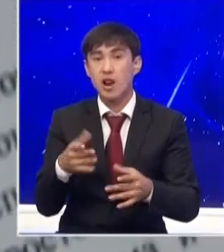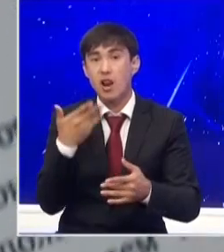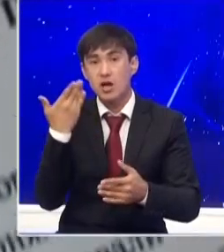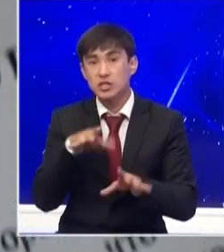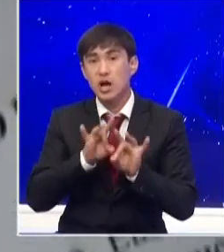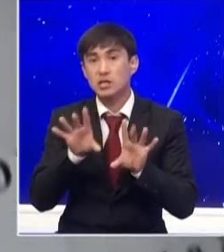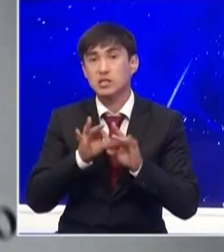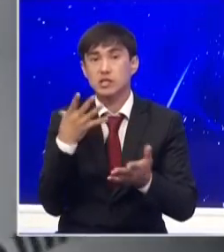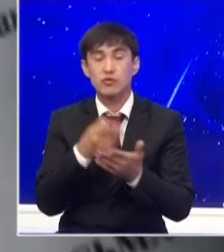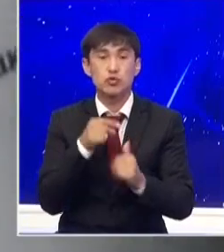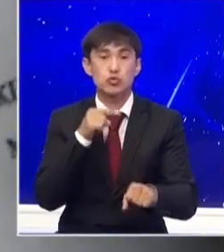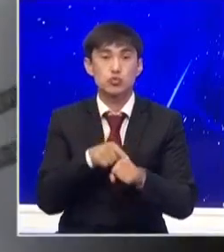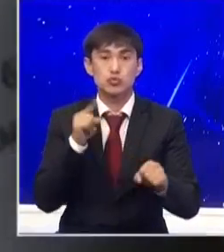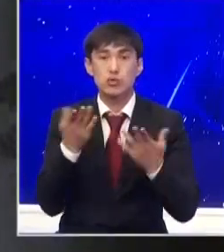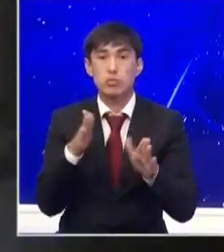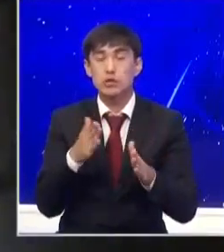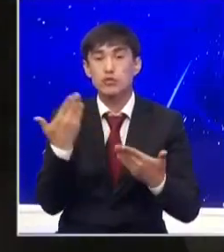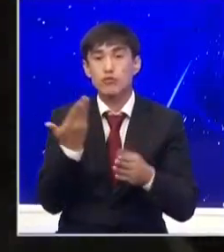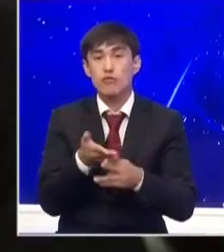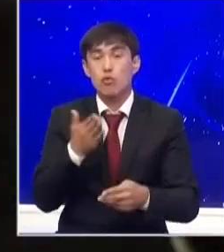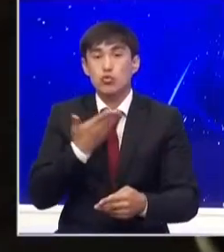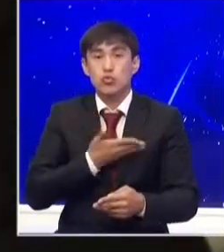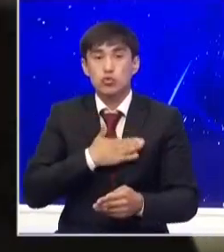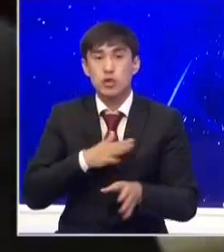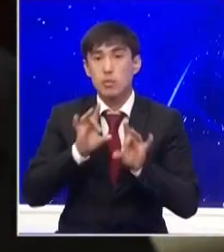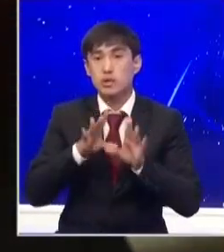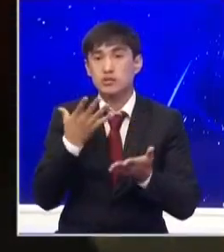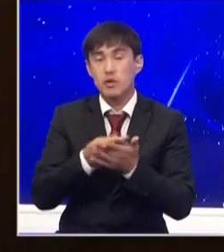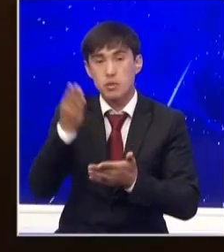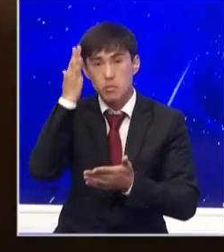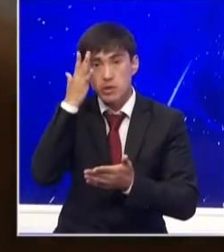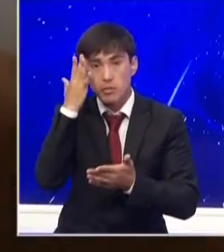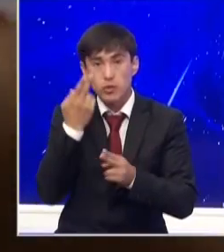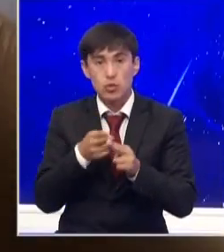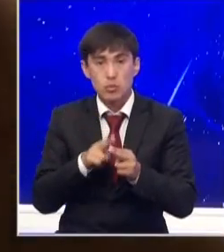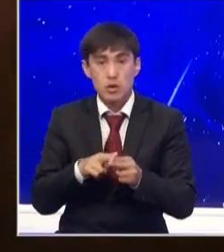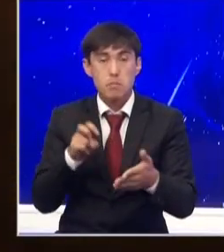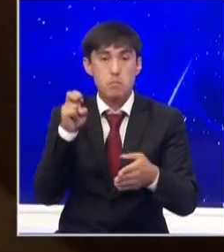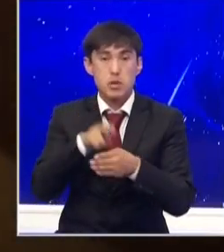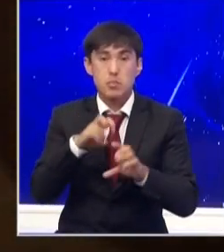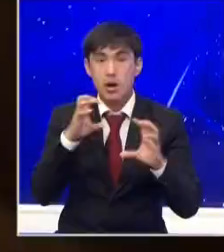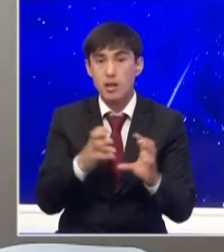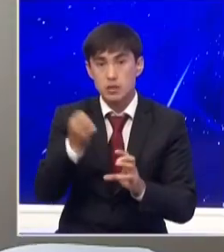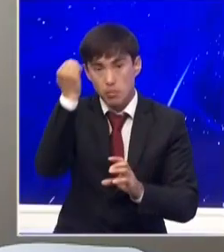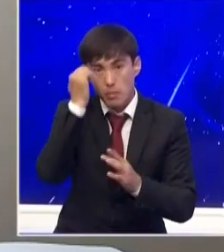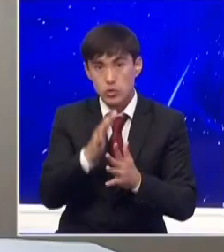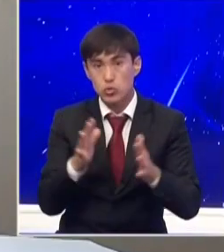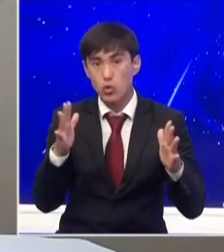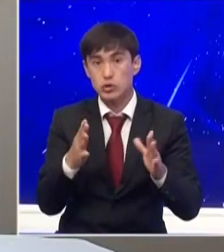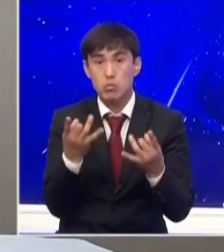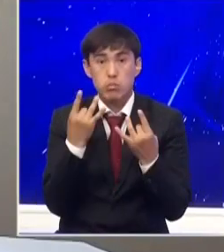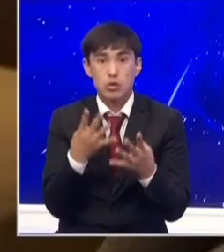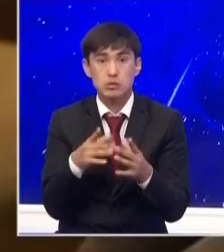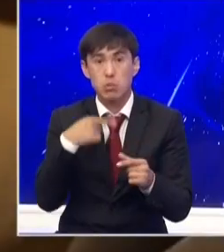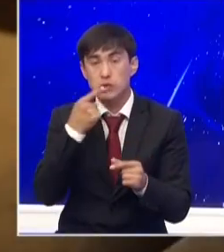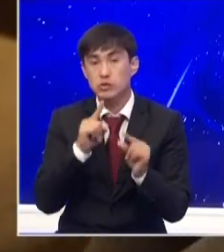свои чувства рассказать о том что происходит в его душе поделиться своими мыслями кроме того письма хранятся в памяти дольше чем просто